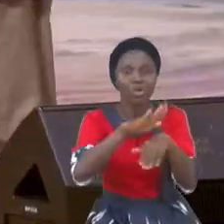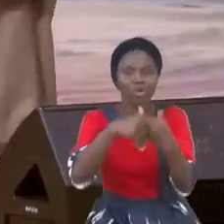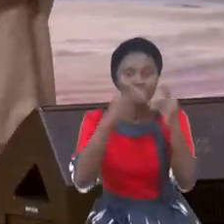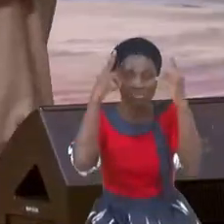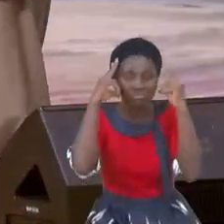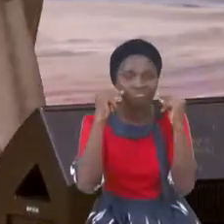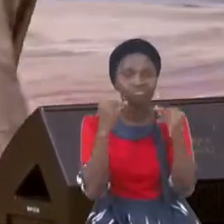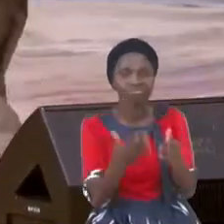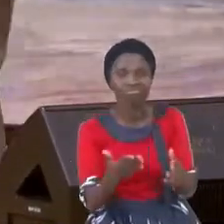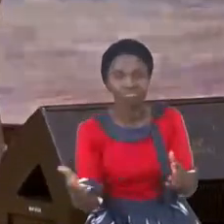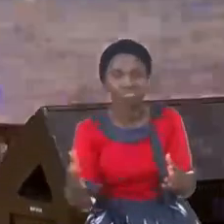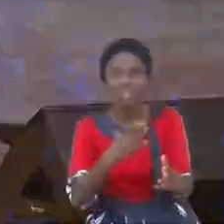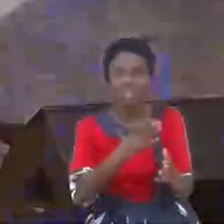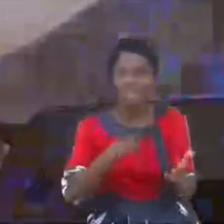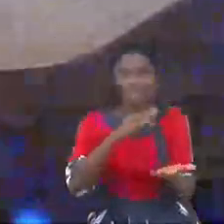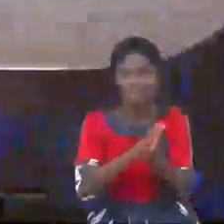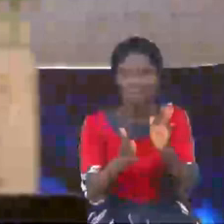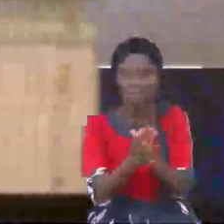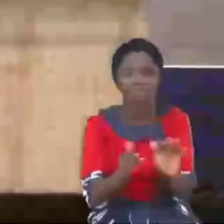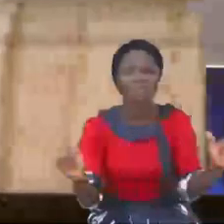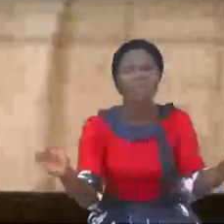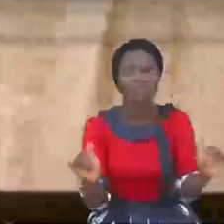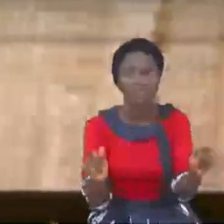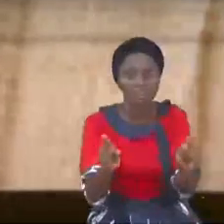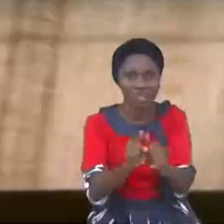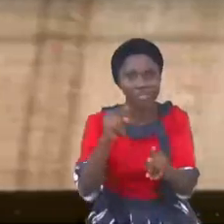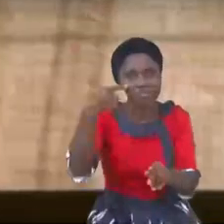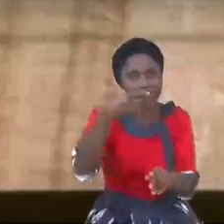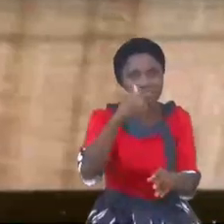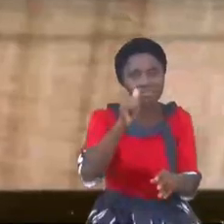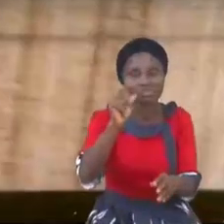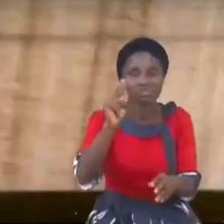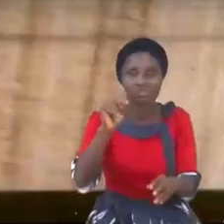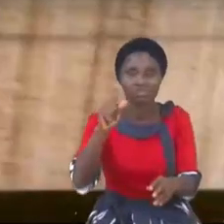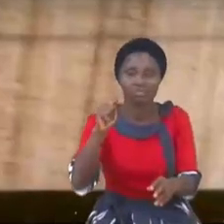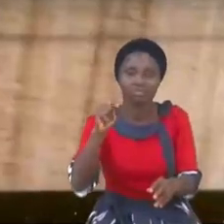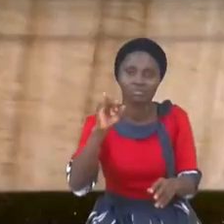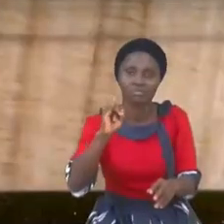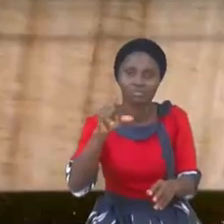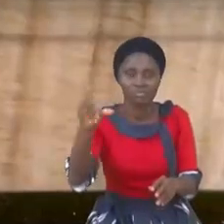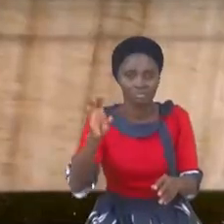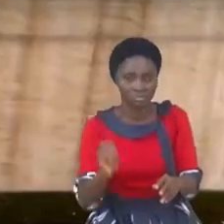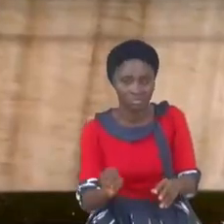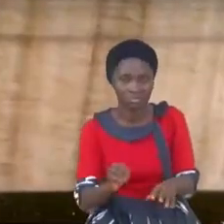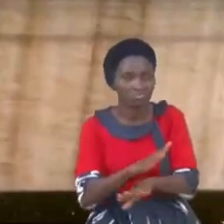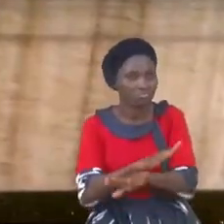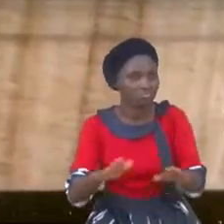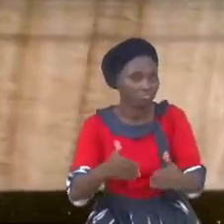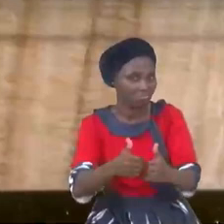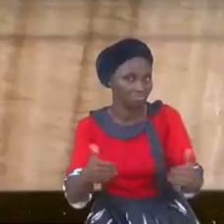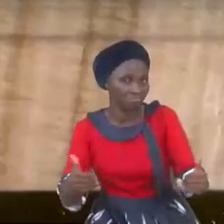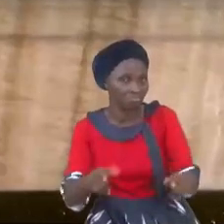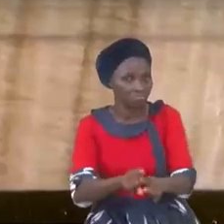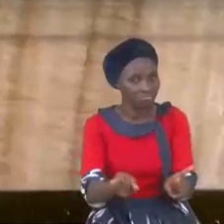pour devenir comme un païen. Alors, il ne s'est pas distingué des gens, il ne s'est